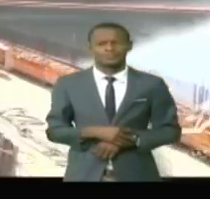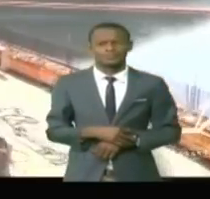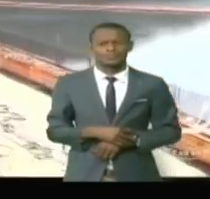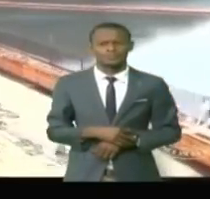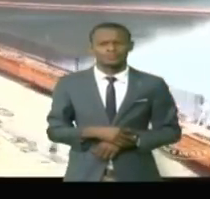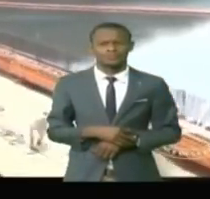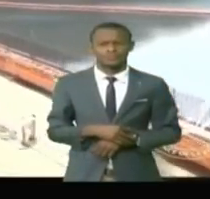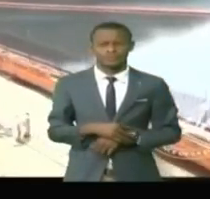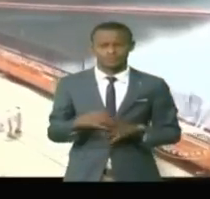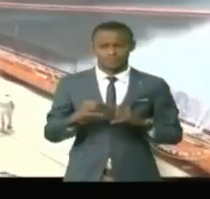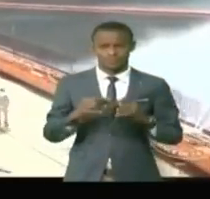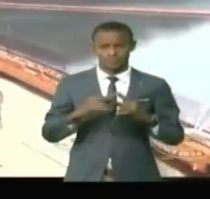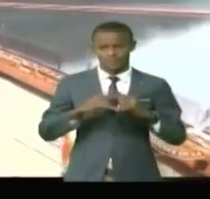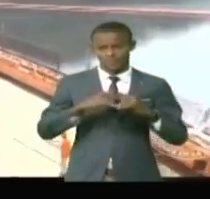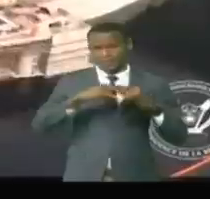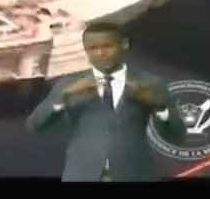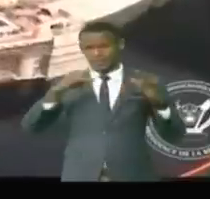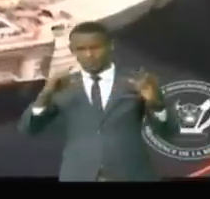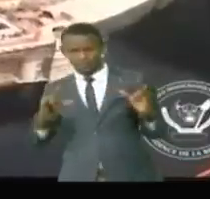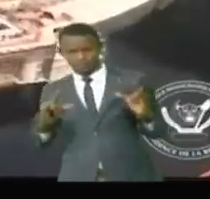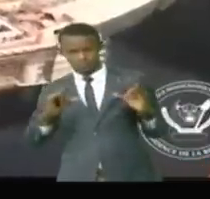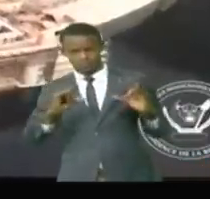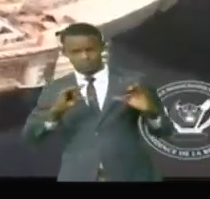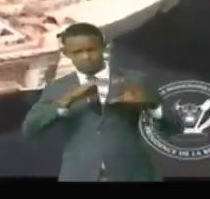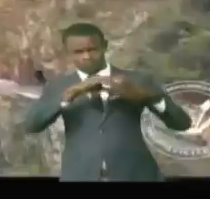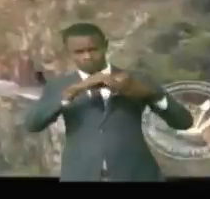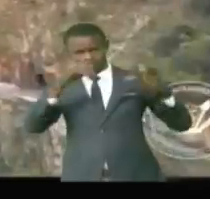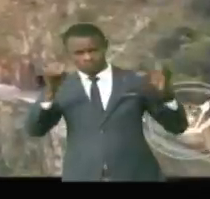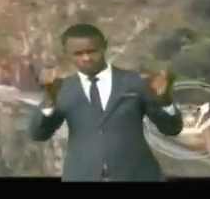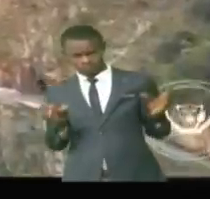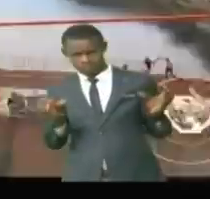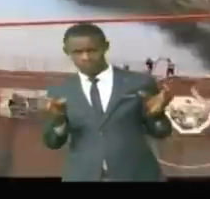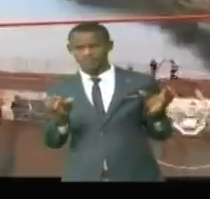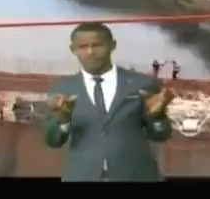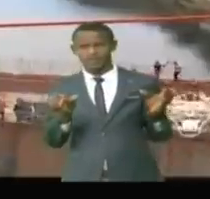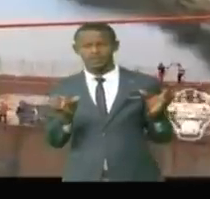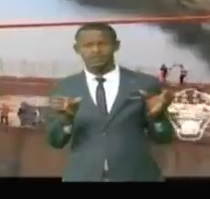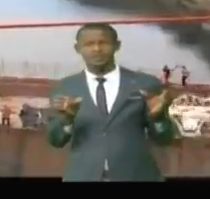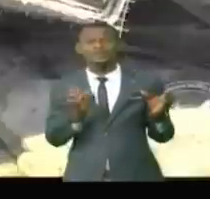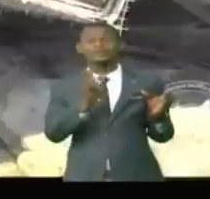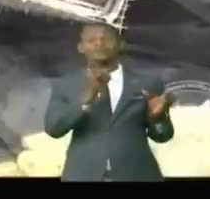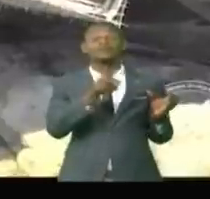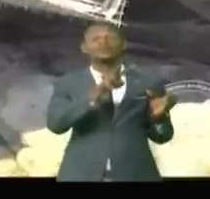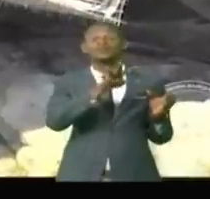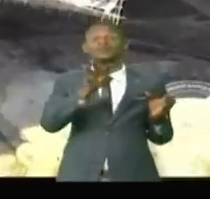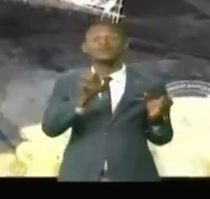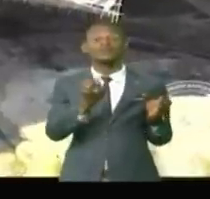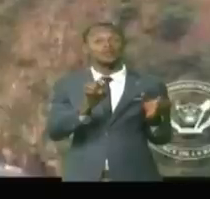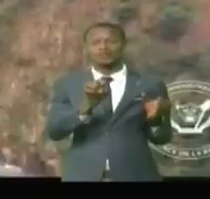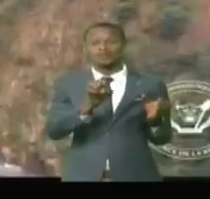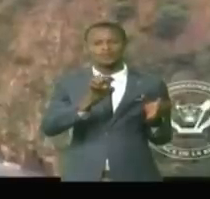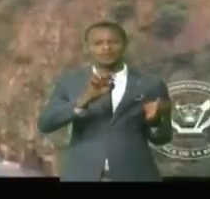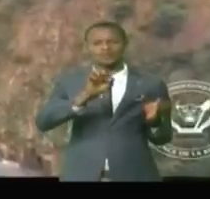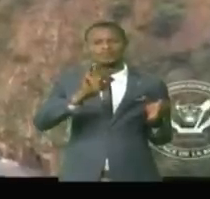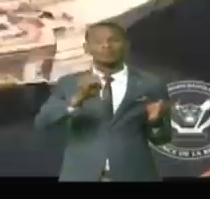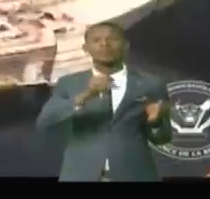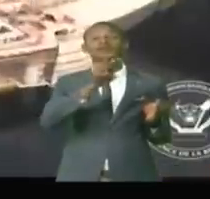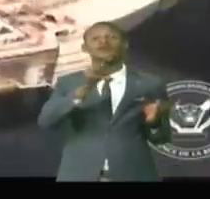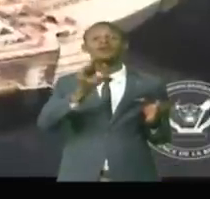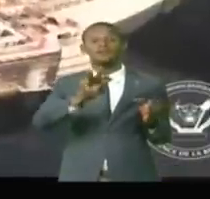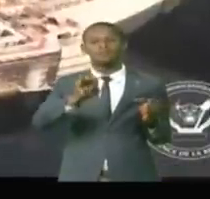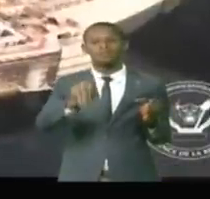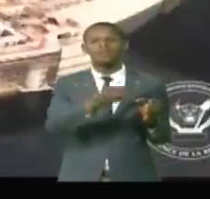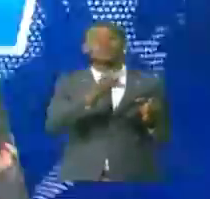de 240 MW, constitue la plus importante centrale hydroélectrique dans l'espace Grand Katanga.